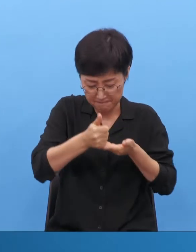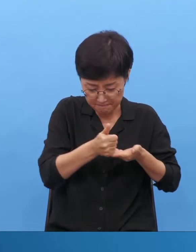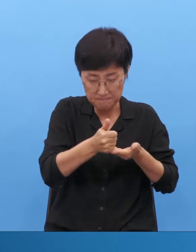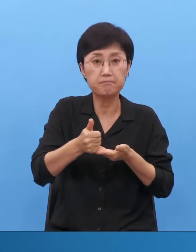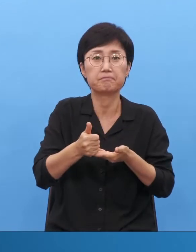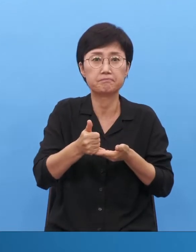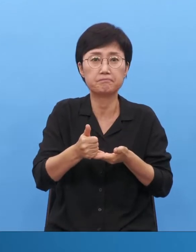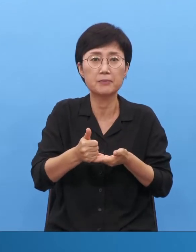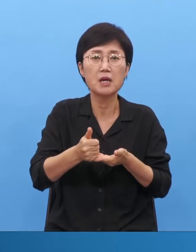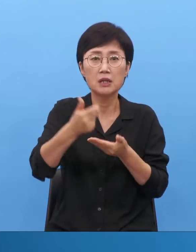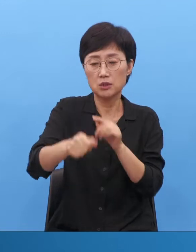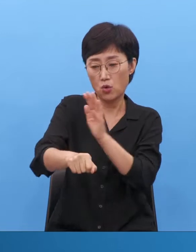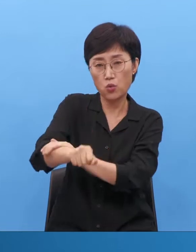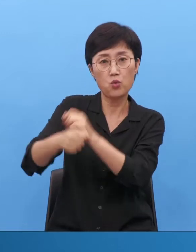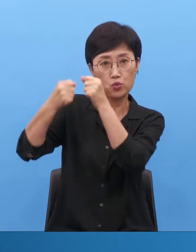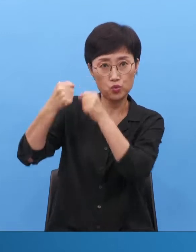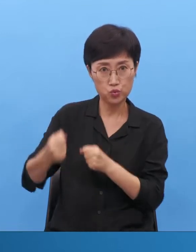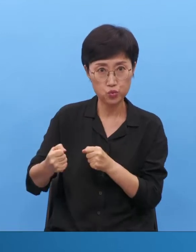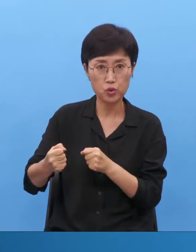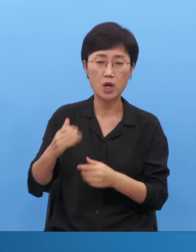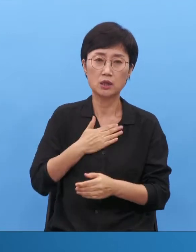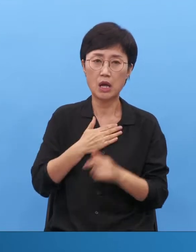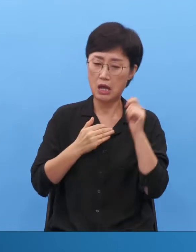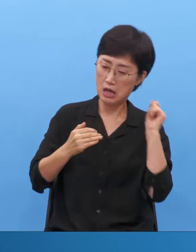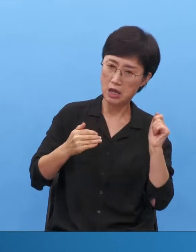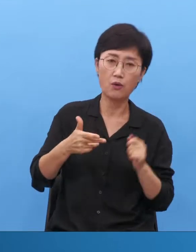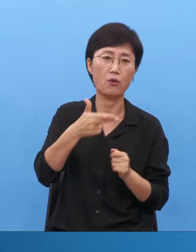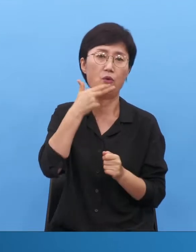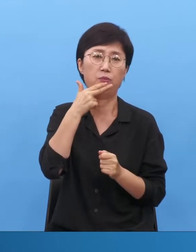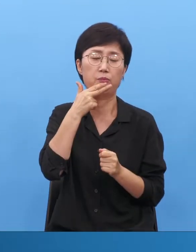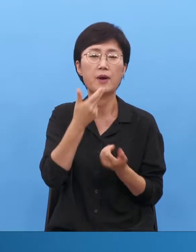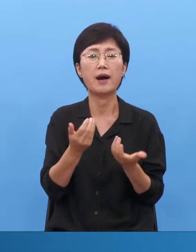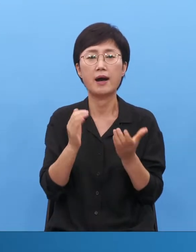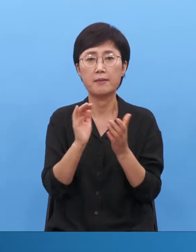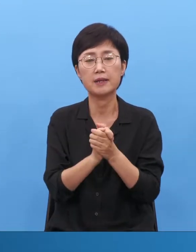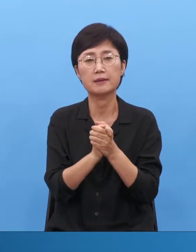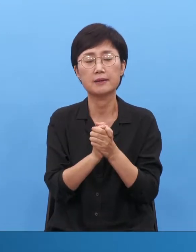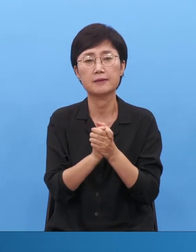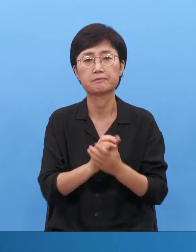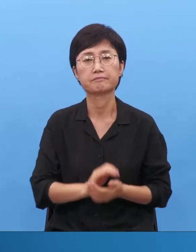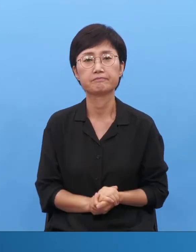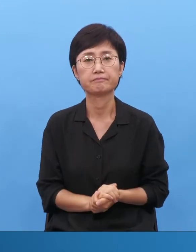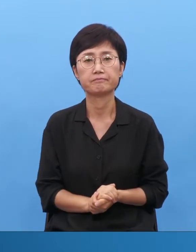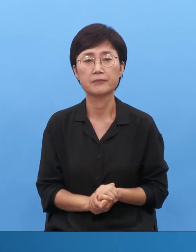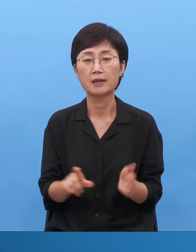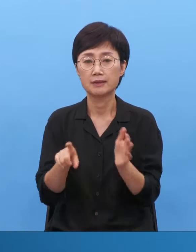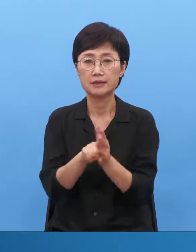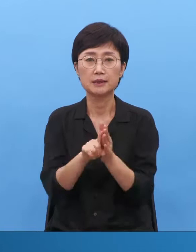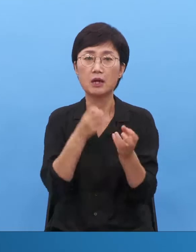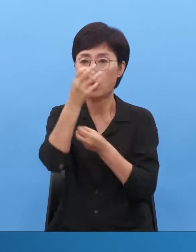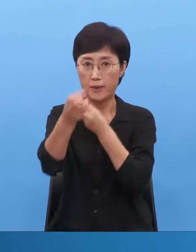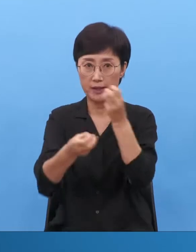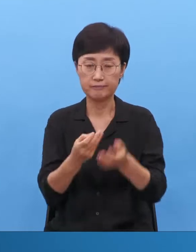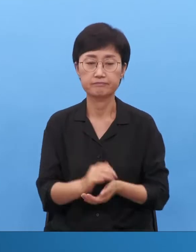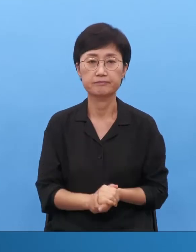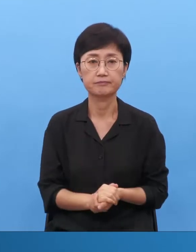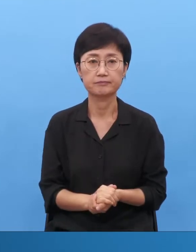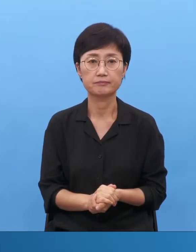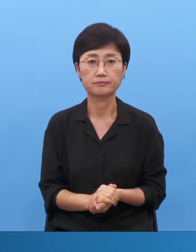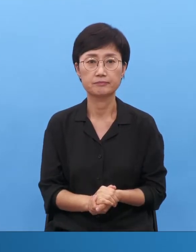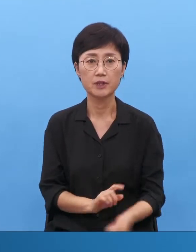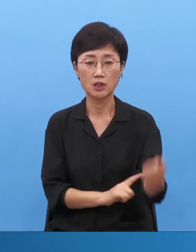모시며 그가 나의 오른쪽에 계심으로 내가 흔들리지 아니하리로다. 아멘. 우리의 신앙을 고백합니다. Let us give our confession